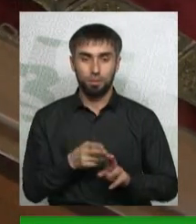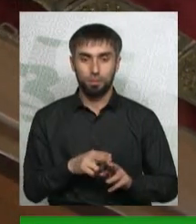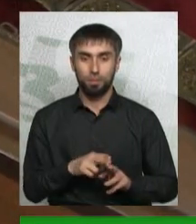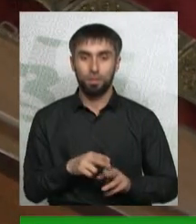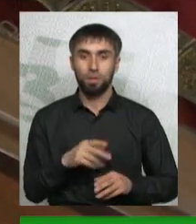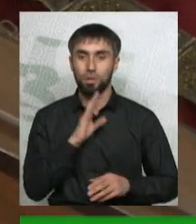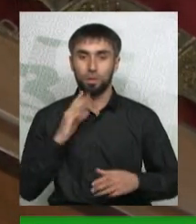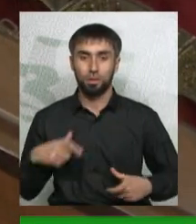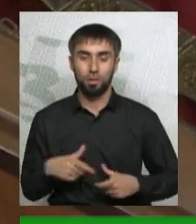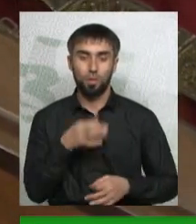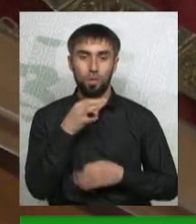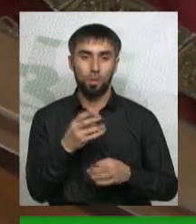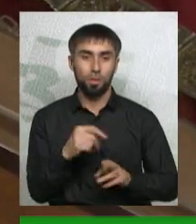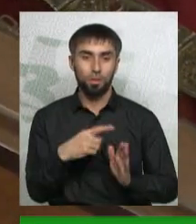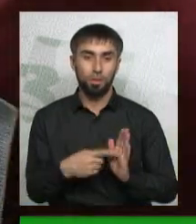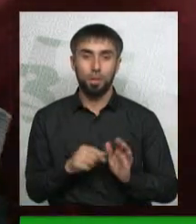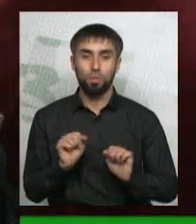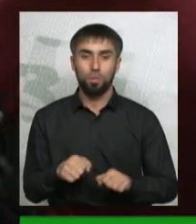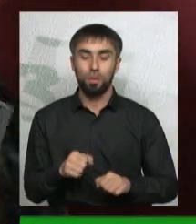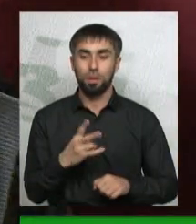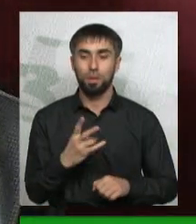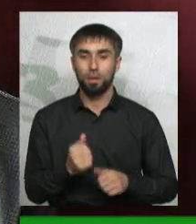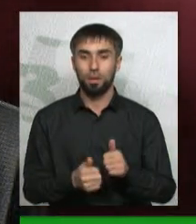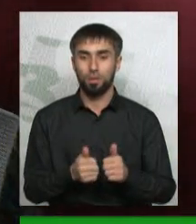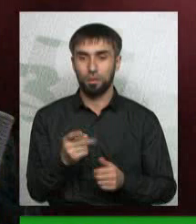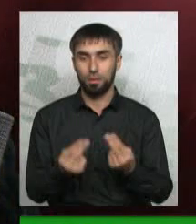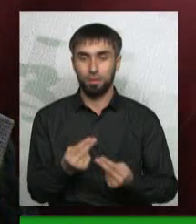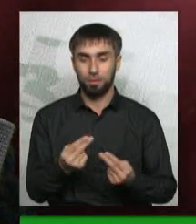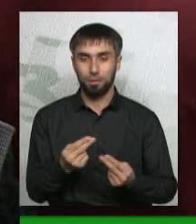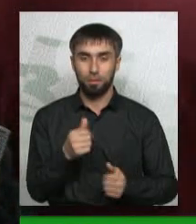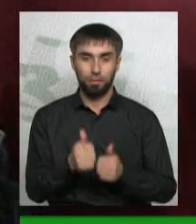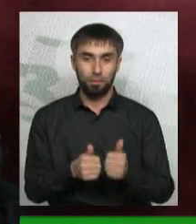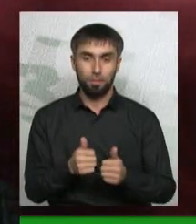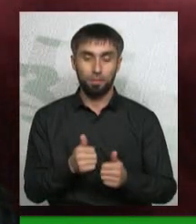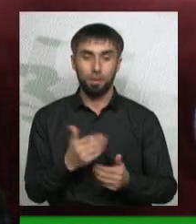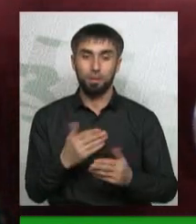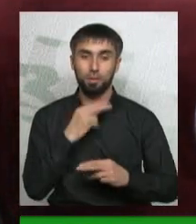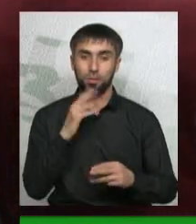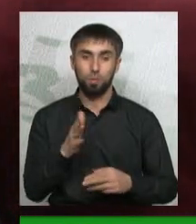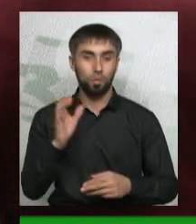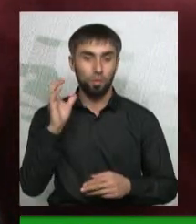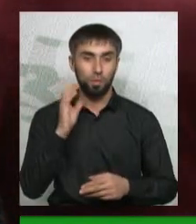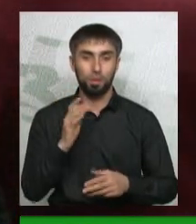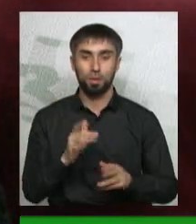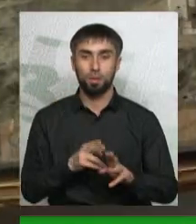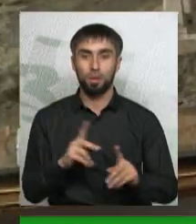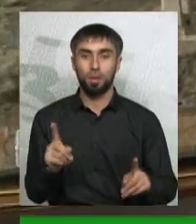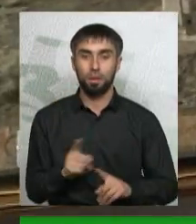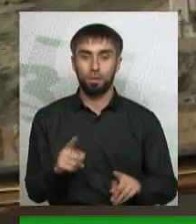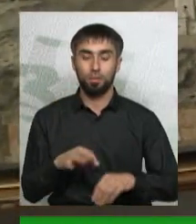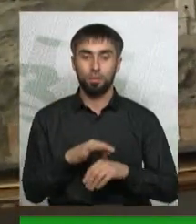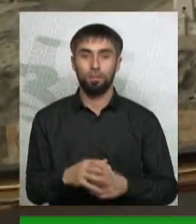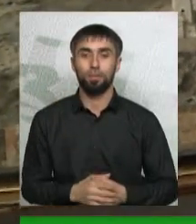женский пояс. Ответить на эти вопросы смогут на викторине все присутствующие, если, конечно, внимательно будут слушать экскурсовода.